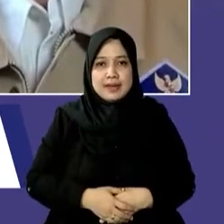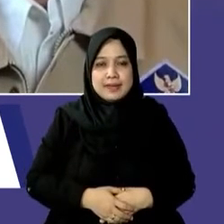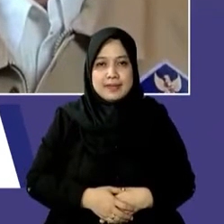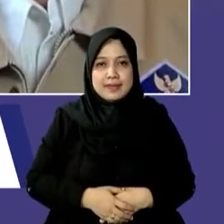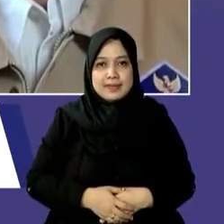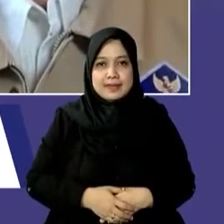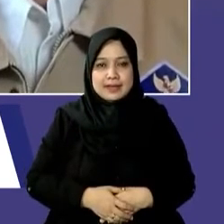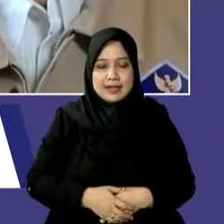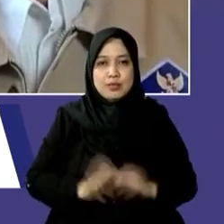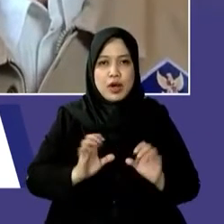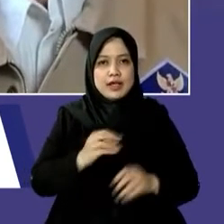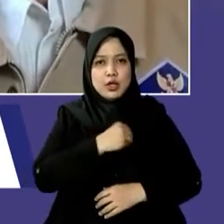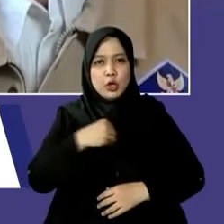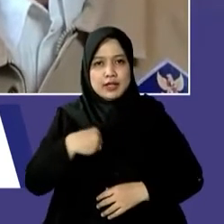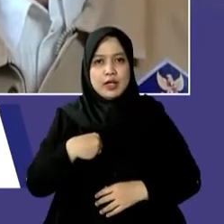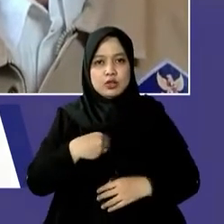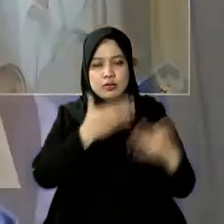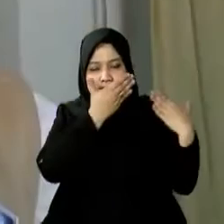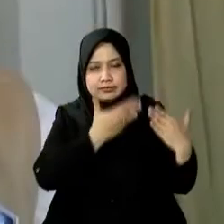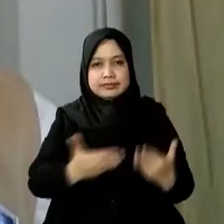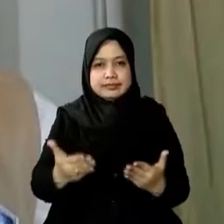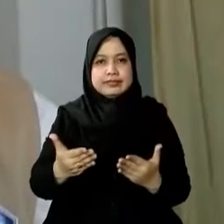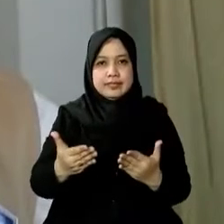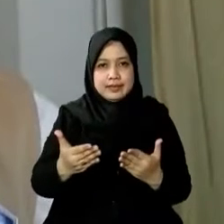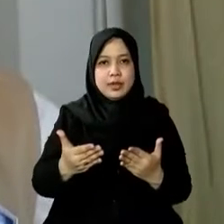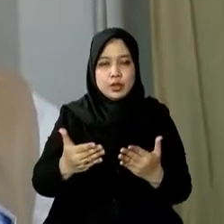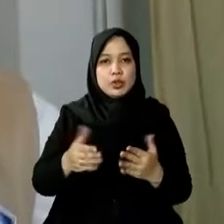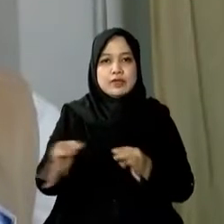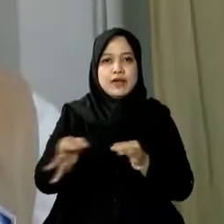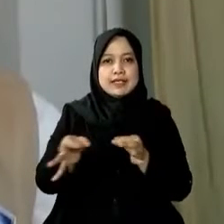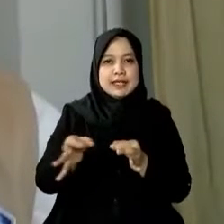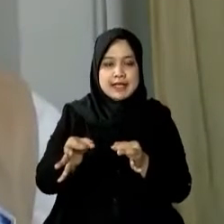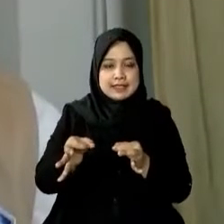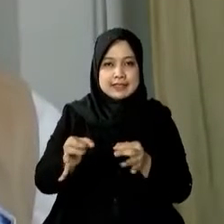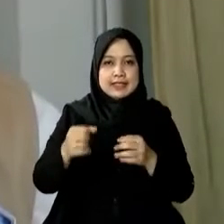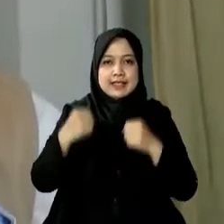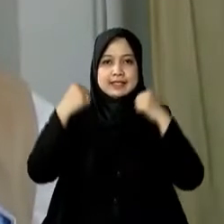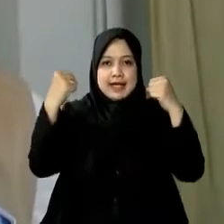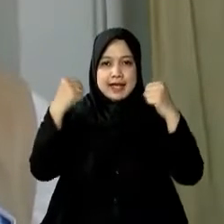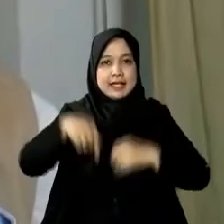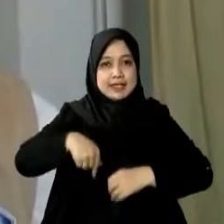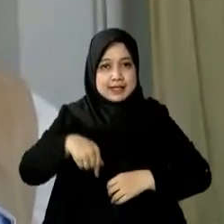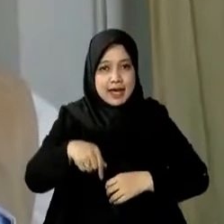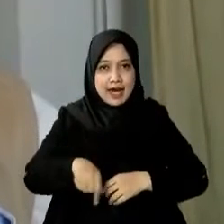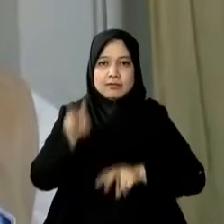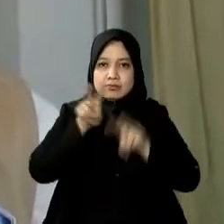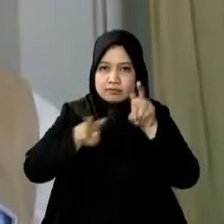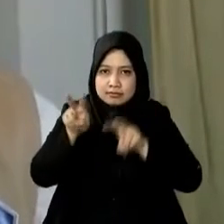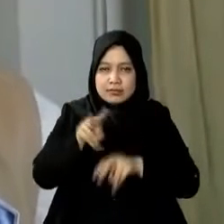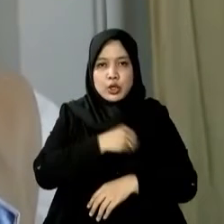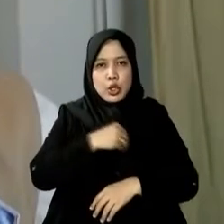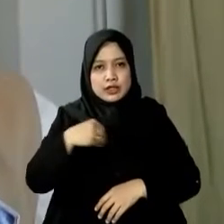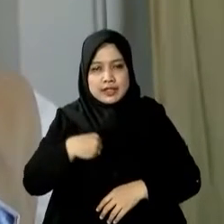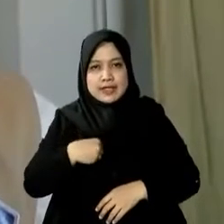di Fasilitas Kesehatan jadi kita sekarang mencari ke dokter umum perawat apoteker bidan